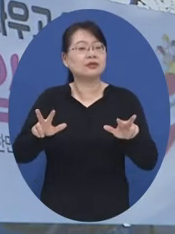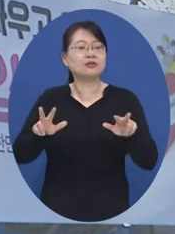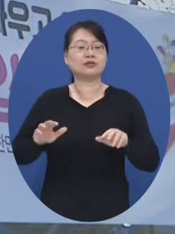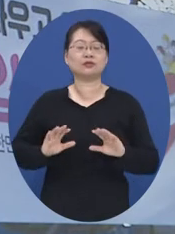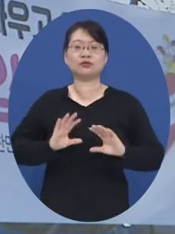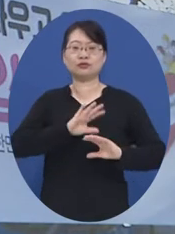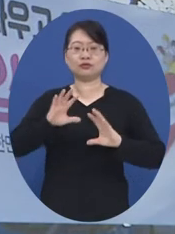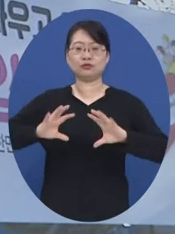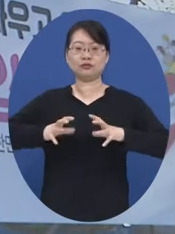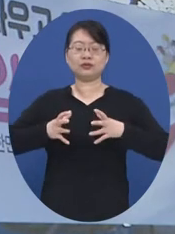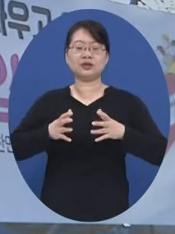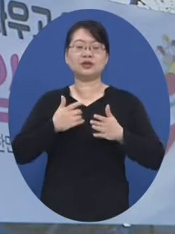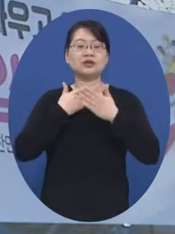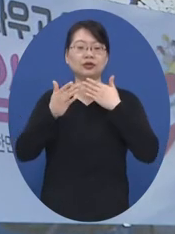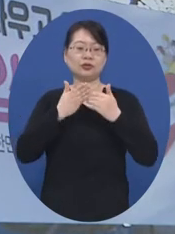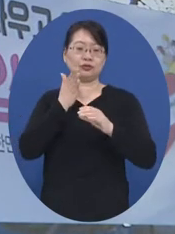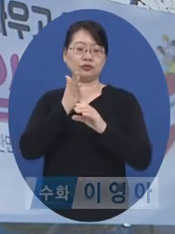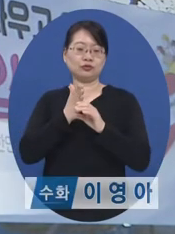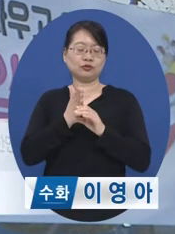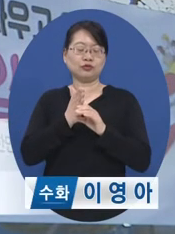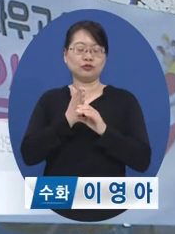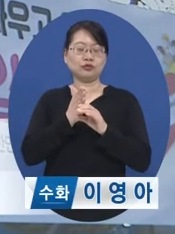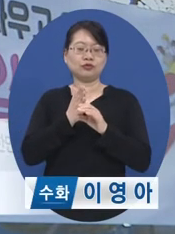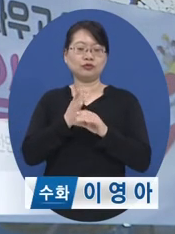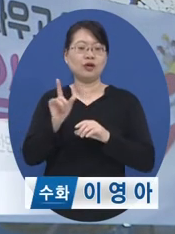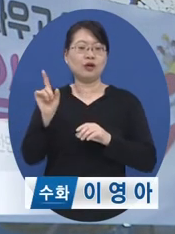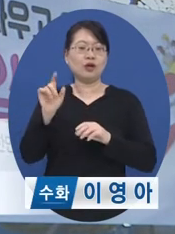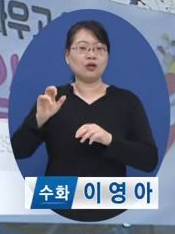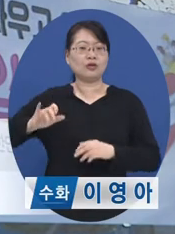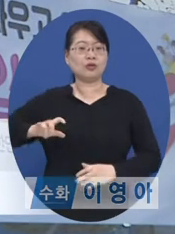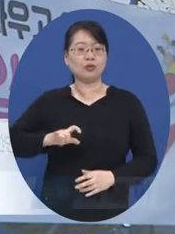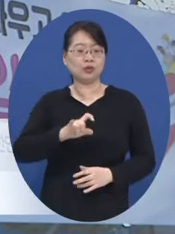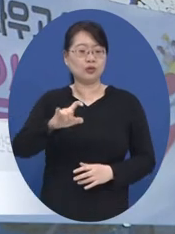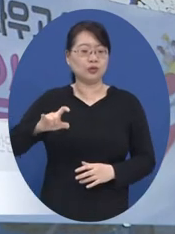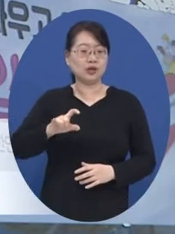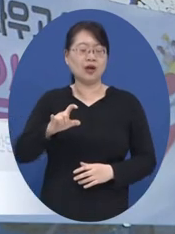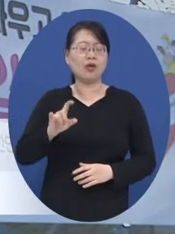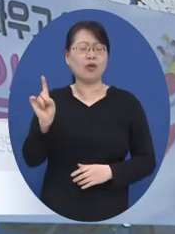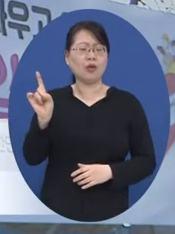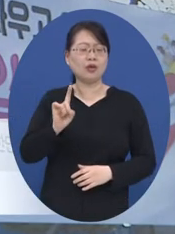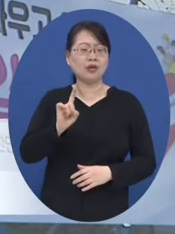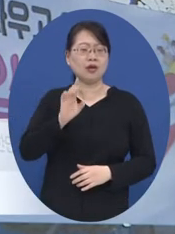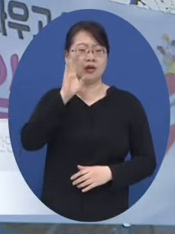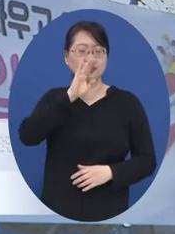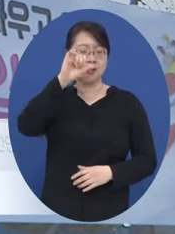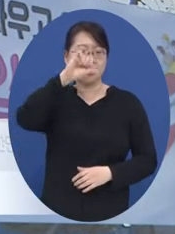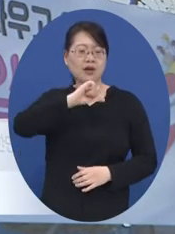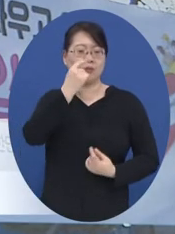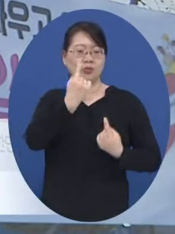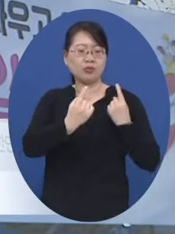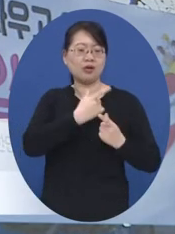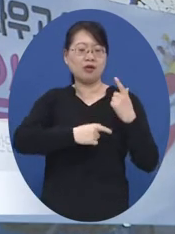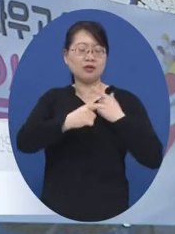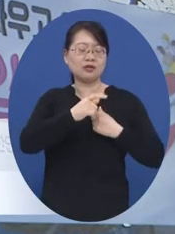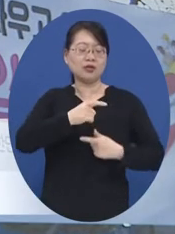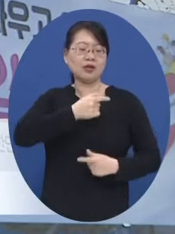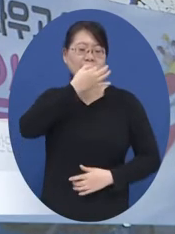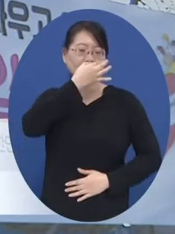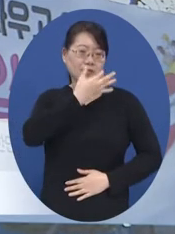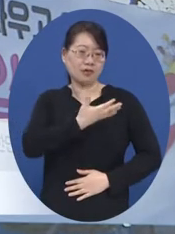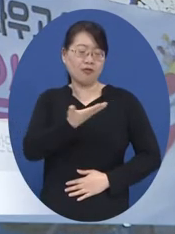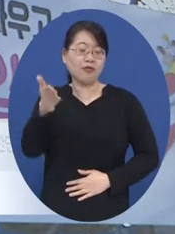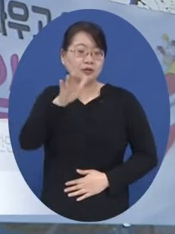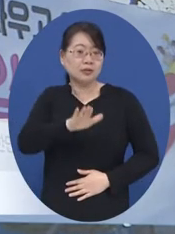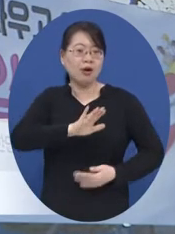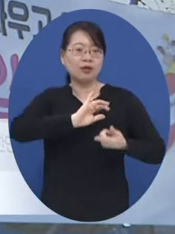지금 우리 국민이 겪는 코로나19 사태는 그 어떤 재앙보다도 힘겨운 것 같습니다. 그러나 서로를 보듬으며 사태를